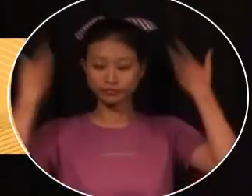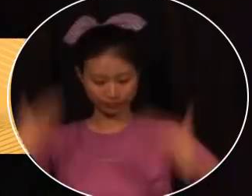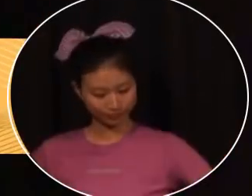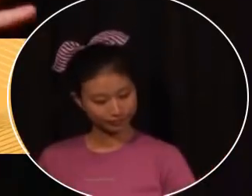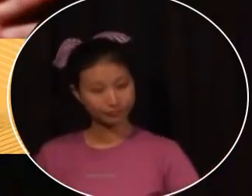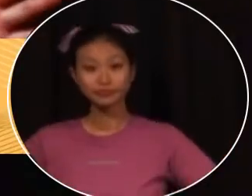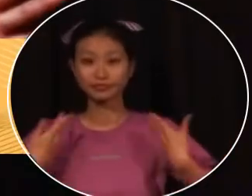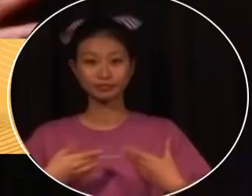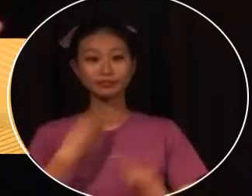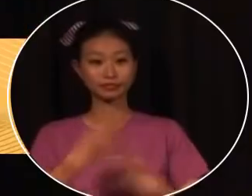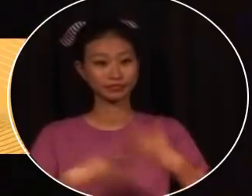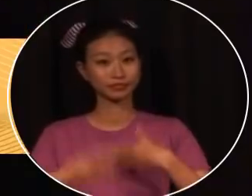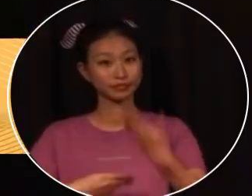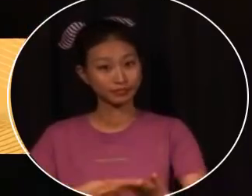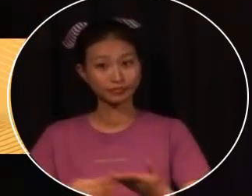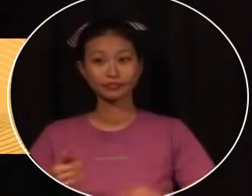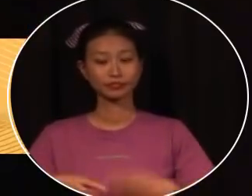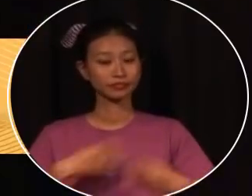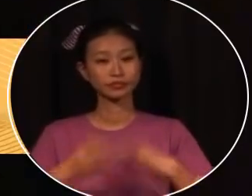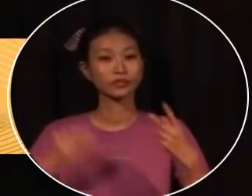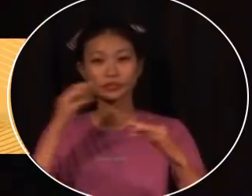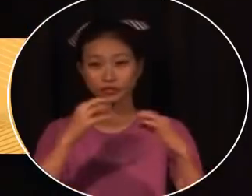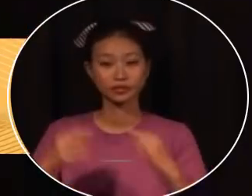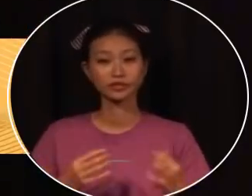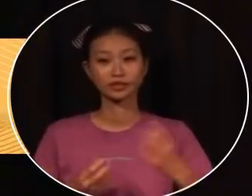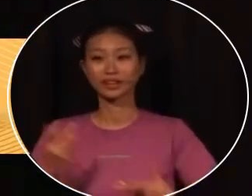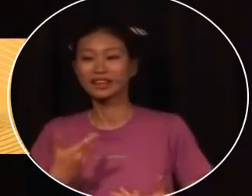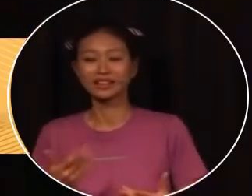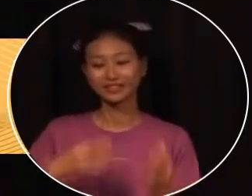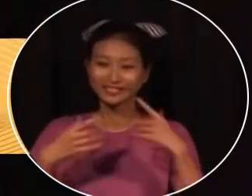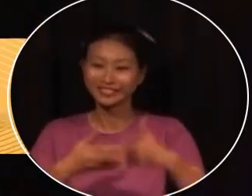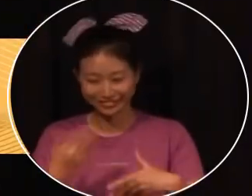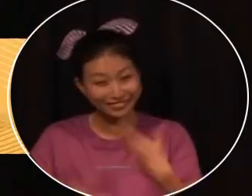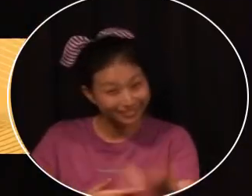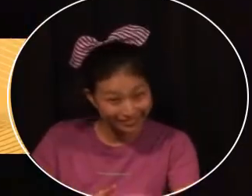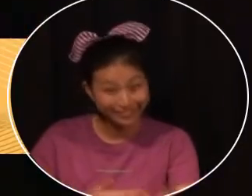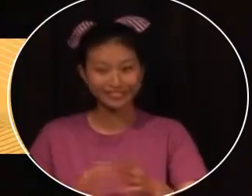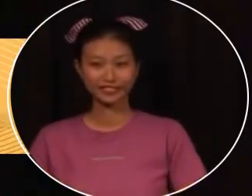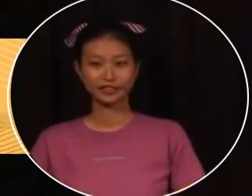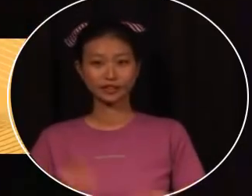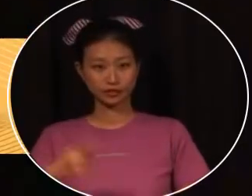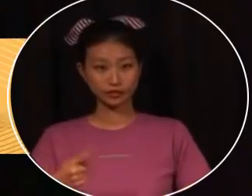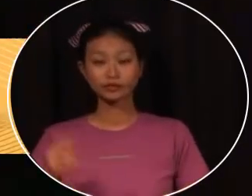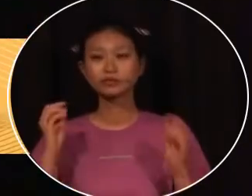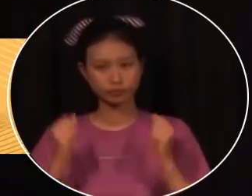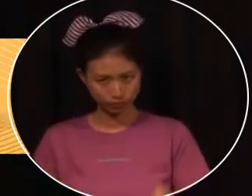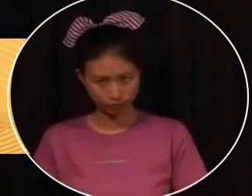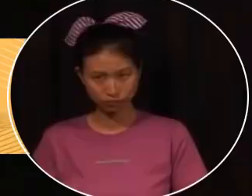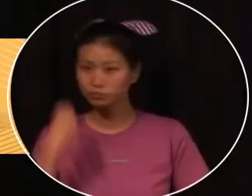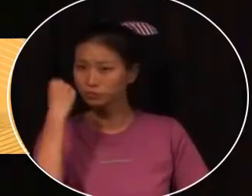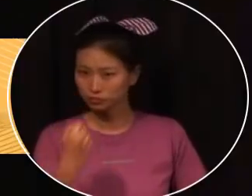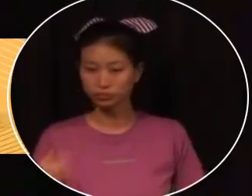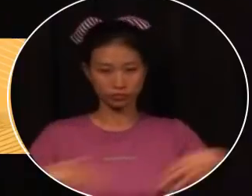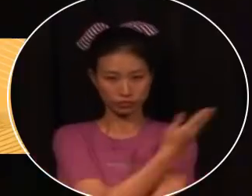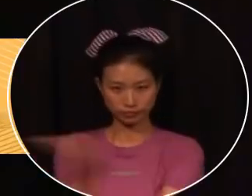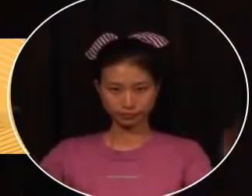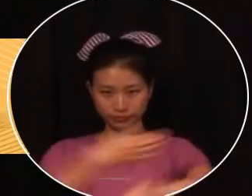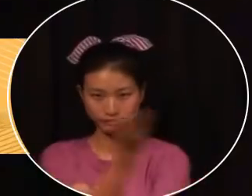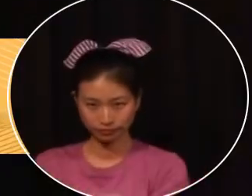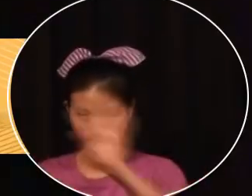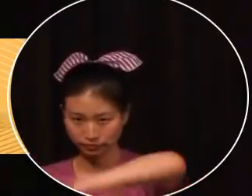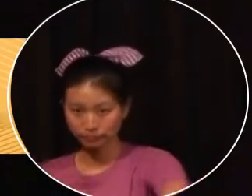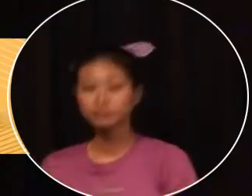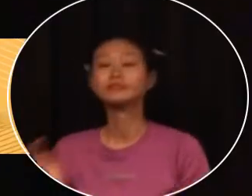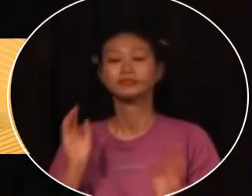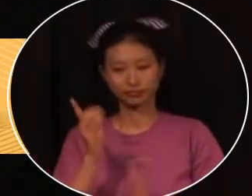荣的样子。为什么？归根究底就是大家实在太穷，大家都没有什么钱。所以我上任之后第一个政见，直接你的年